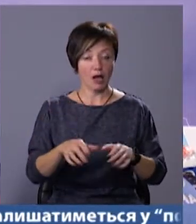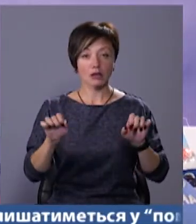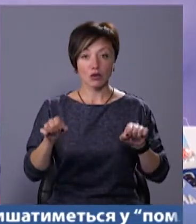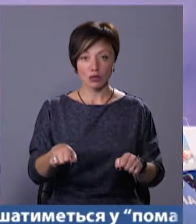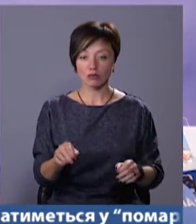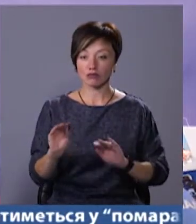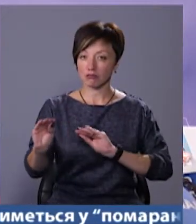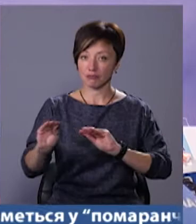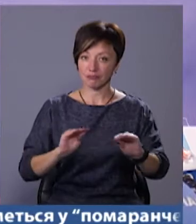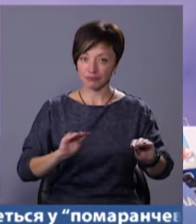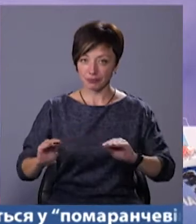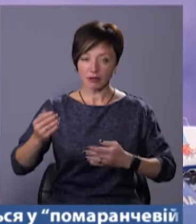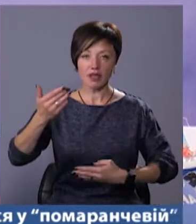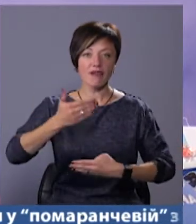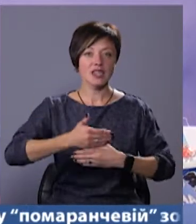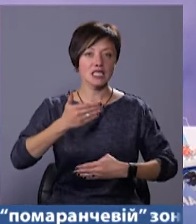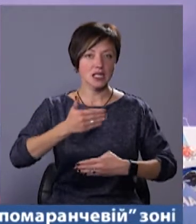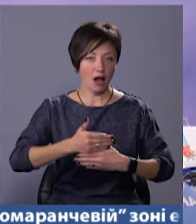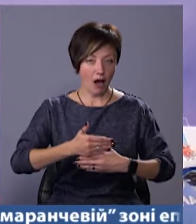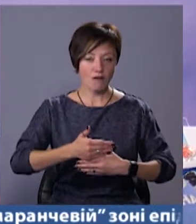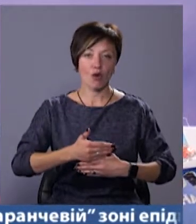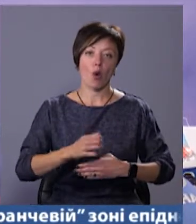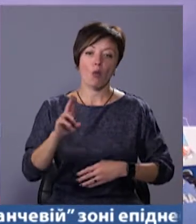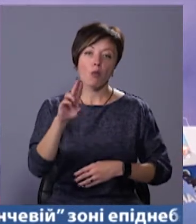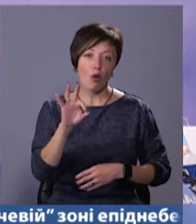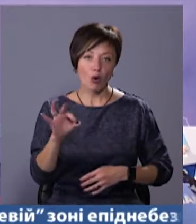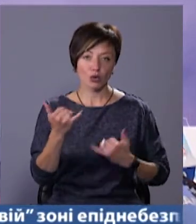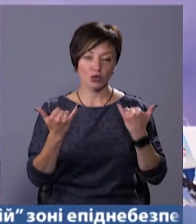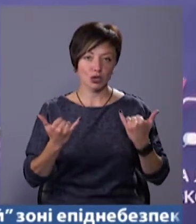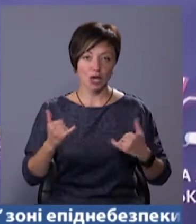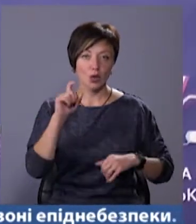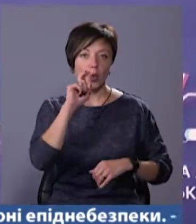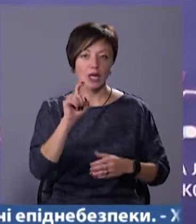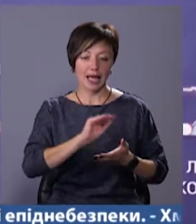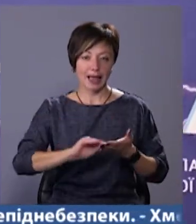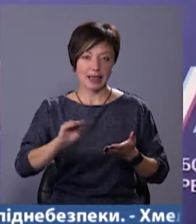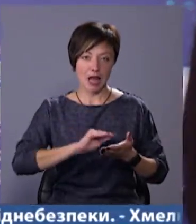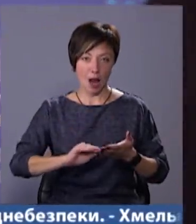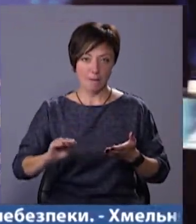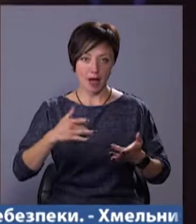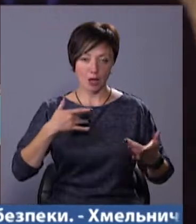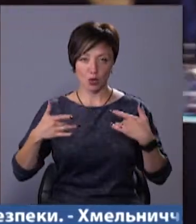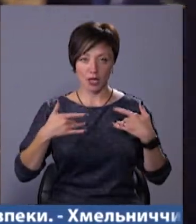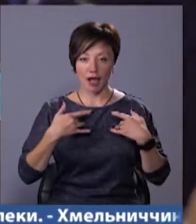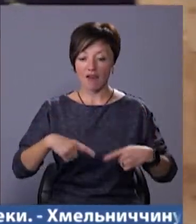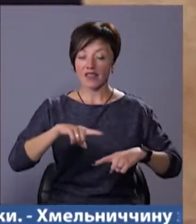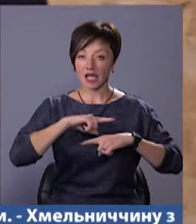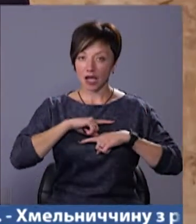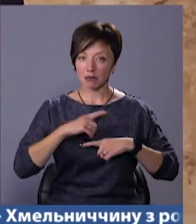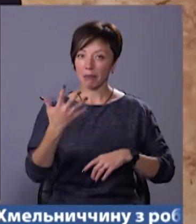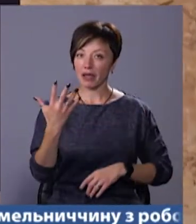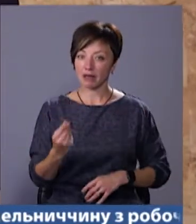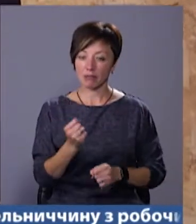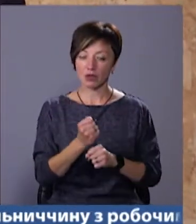повнометражну виставу по сучасній українській драматургії. П'ятірка фіналістів упродовж 5 днів працюватиме